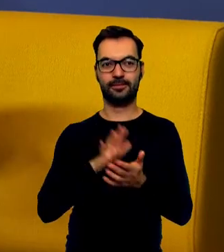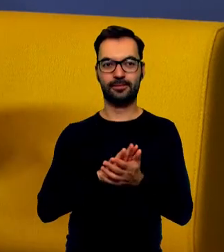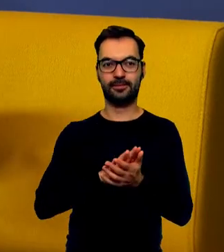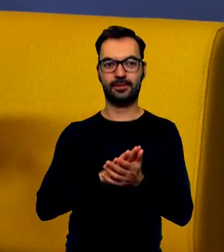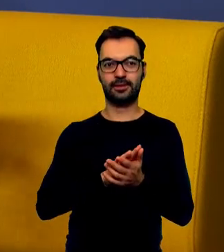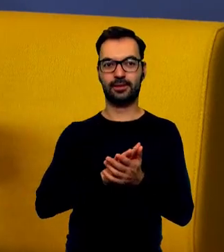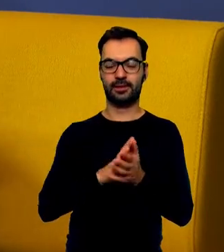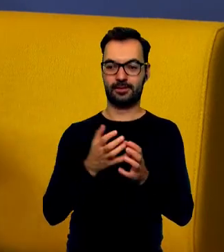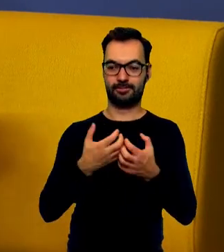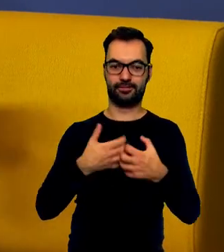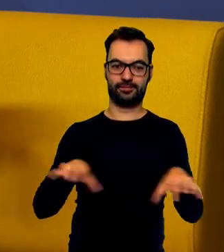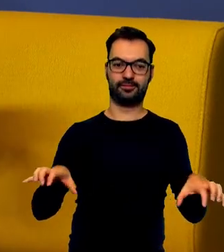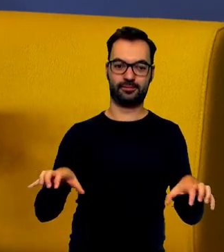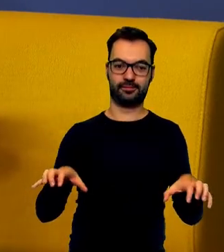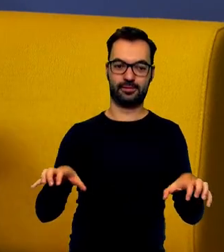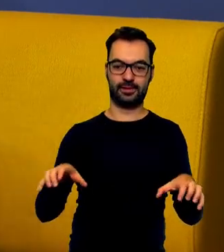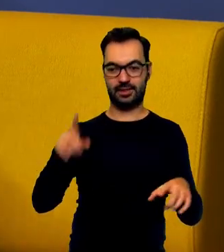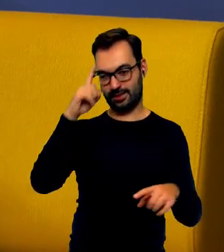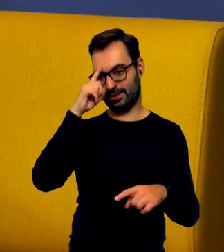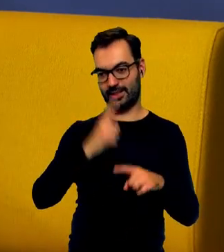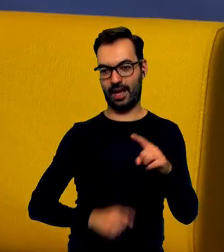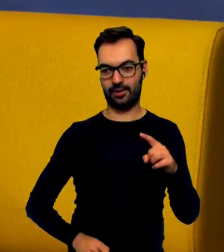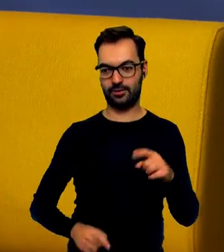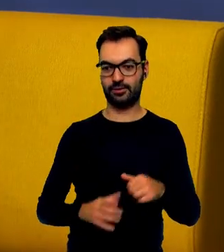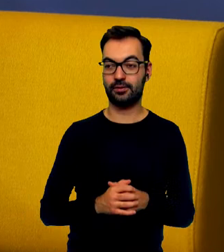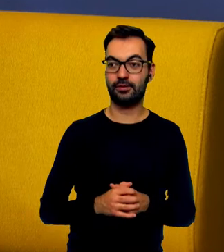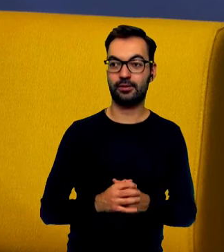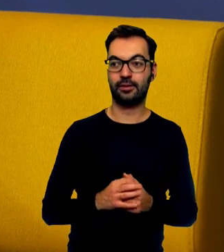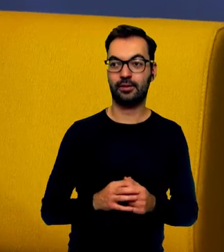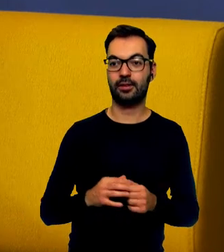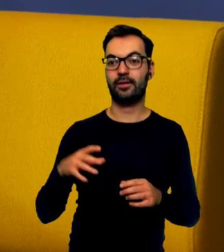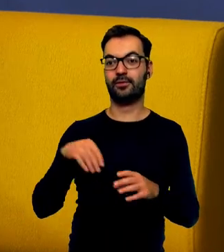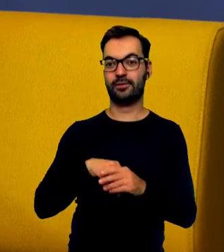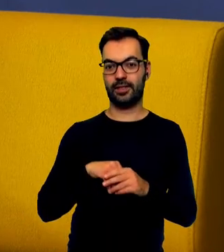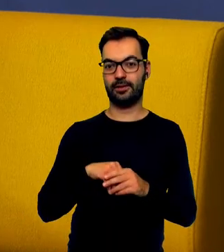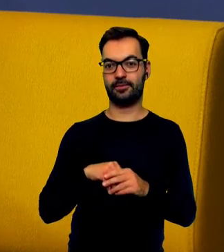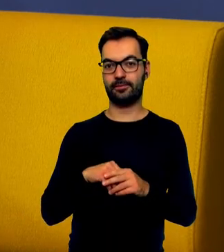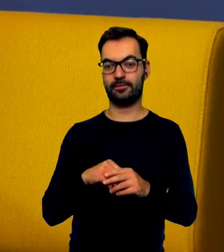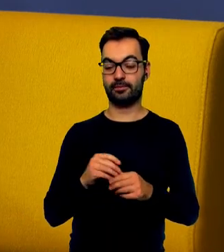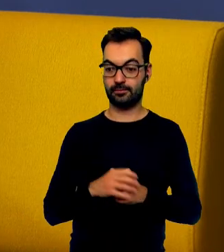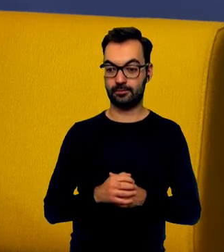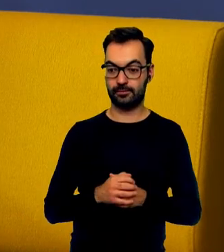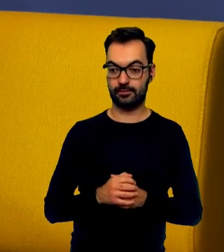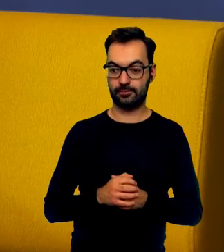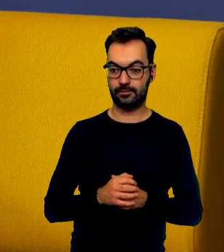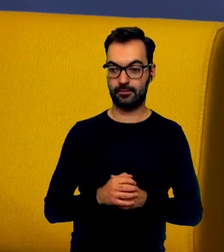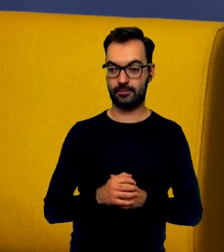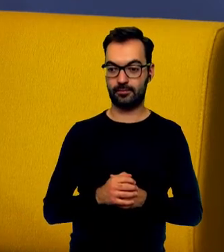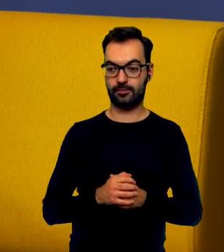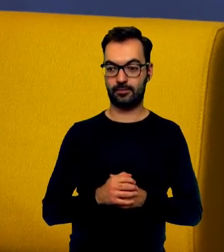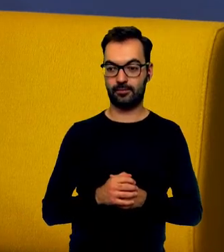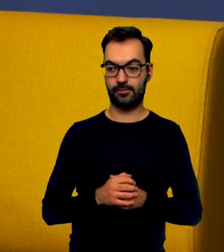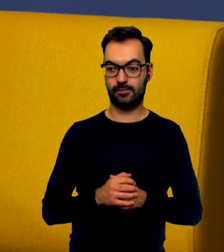takich rozszczepień na pewne skrajności. No i jest też taki rodzaj podejścia, że